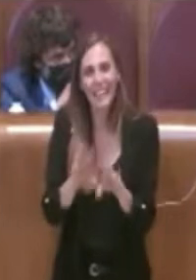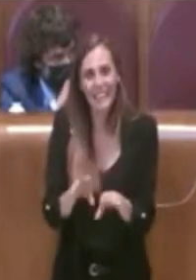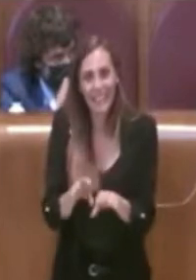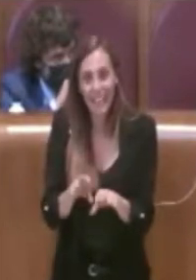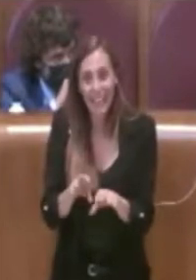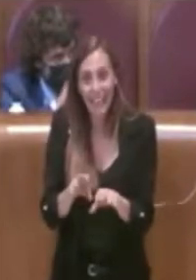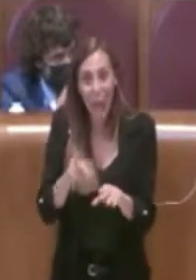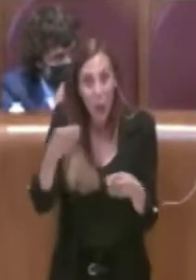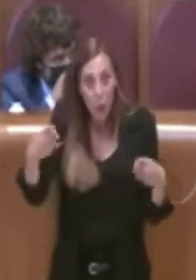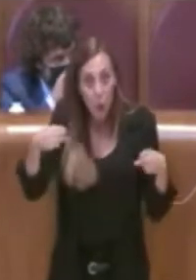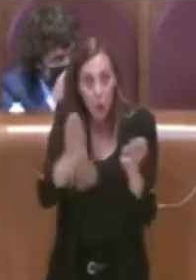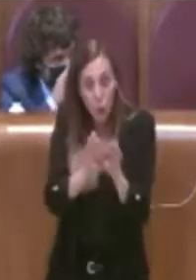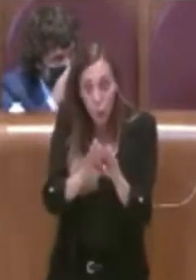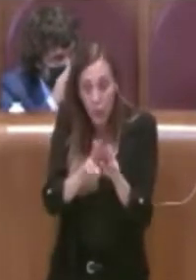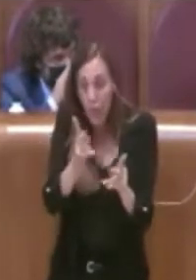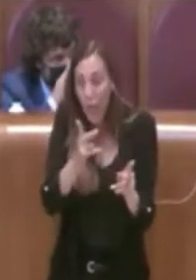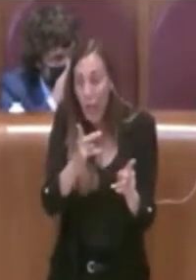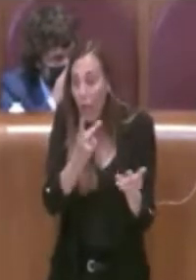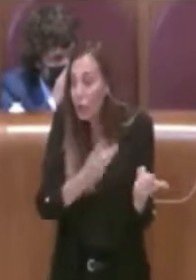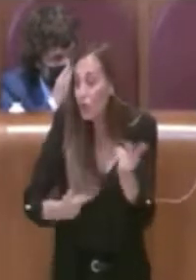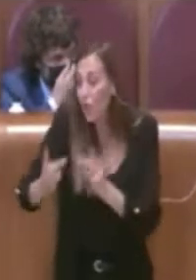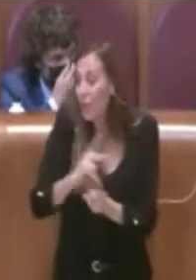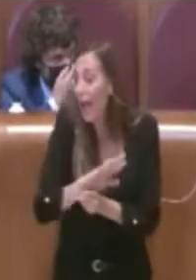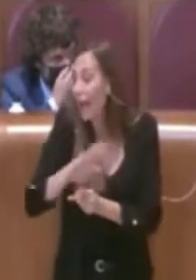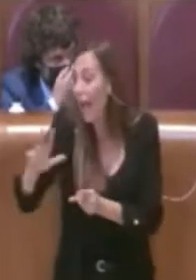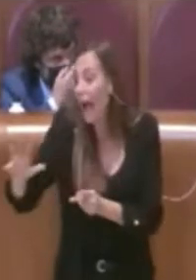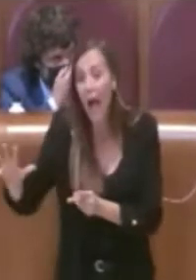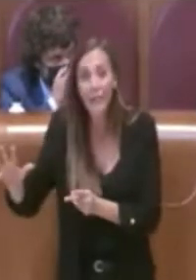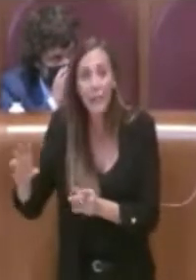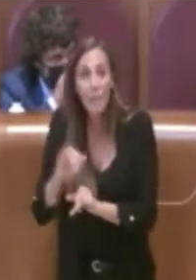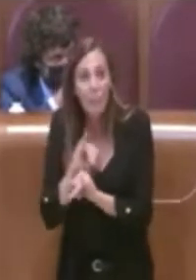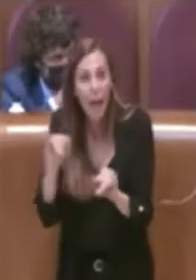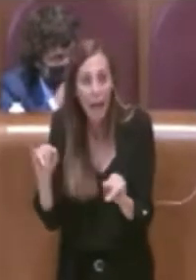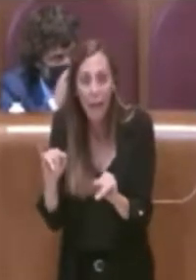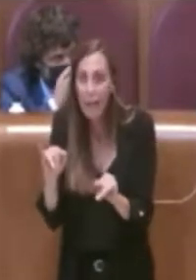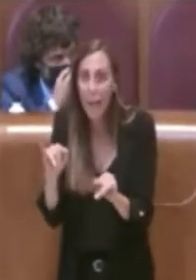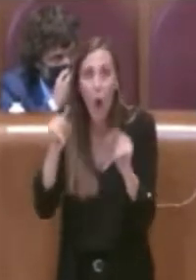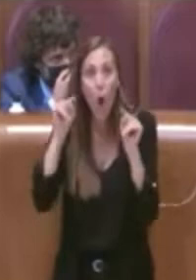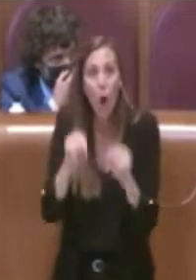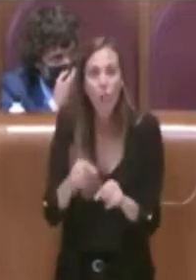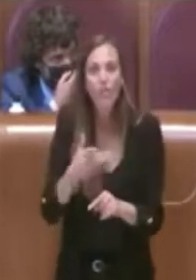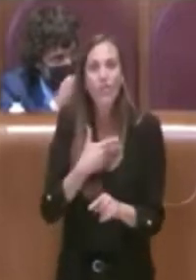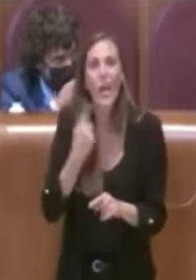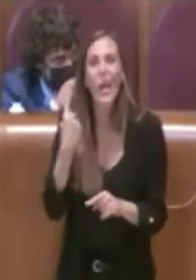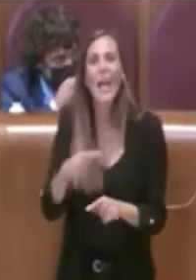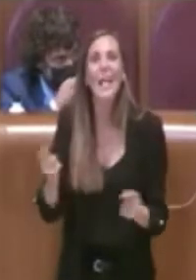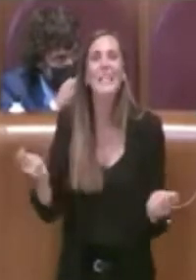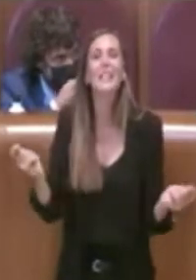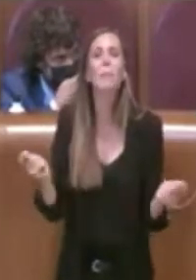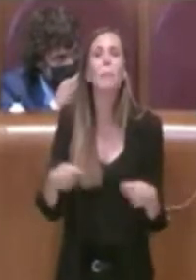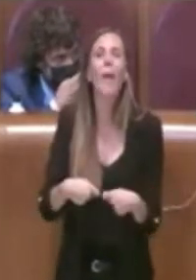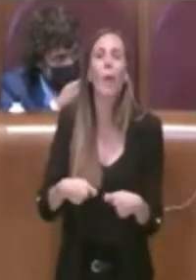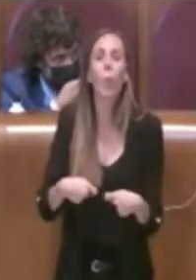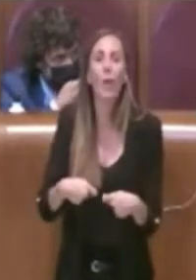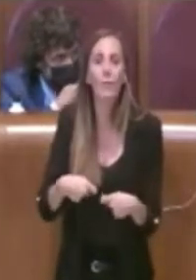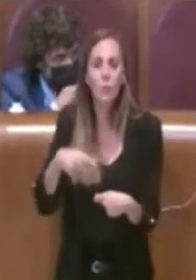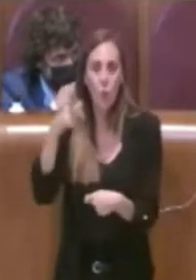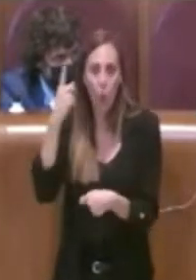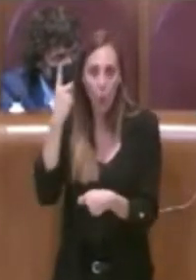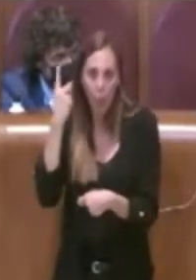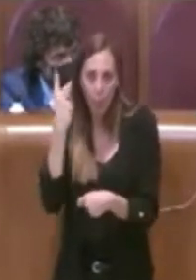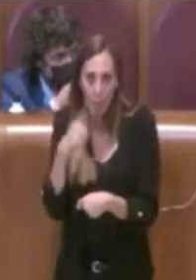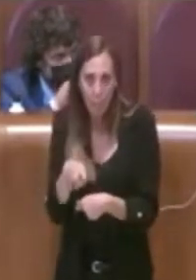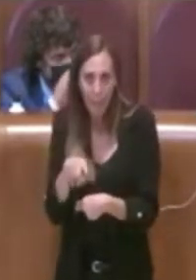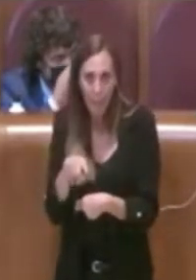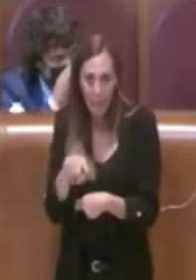e non trovare delle situazioni oggi oggi c'è stata una speculazione su questa cosa dell'individuale alla discarica